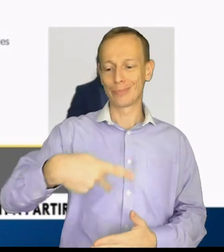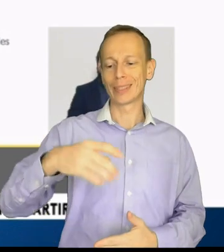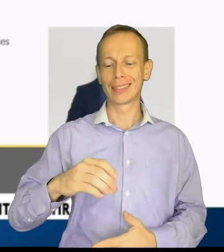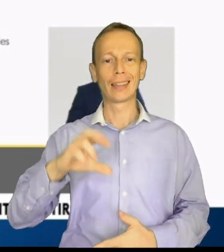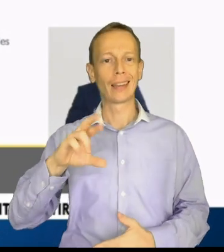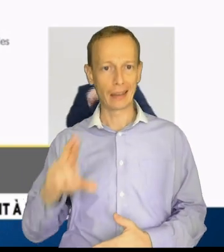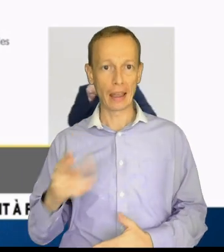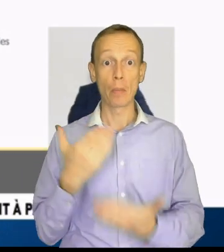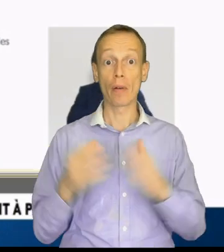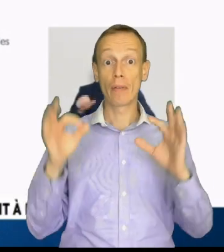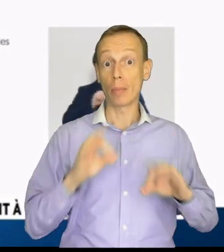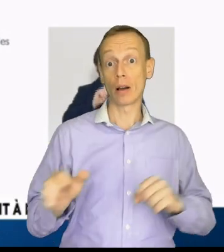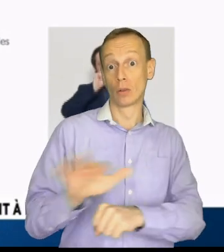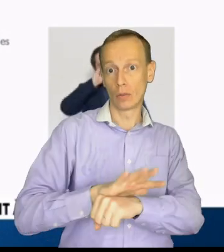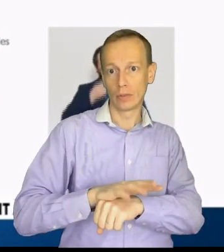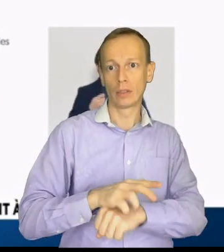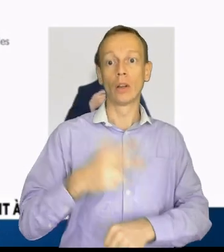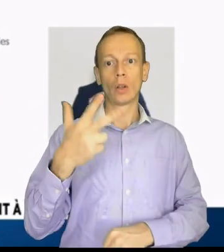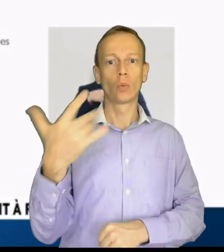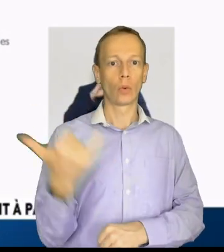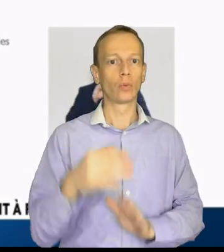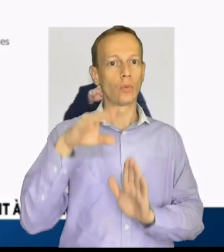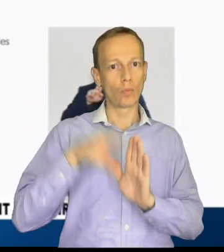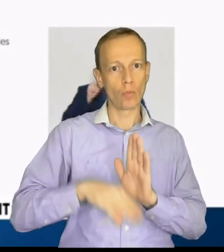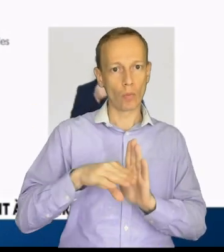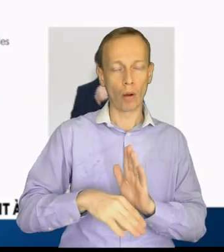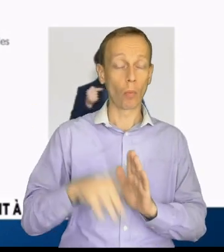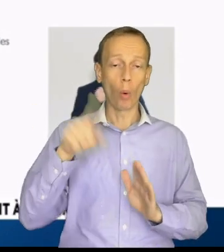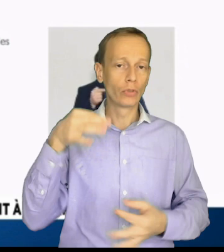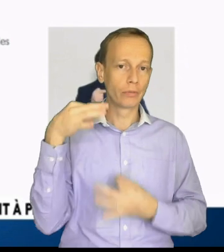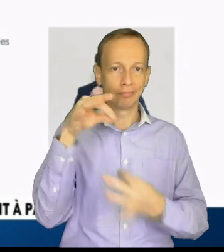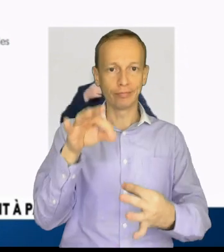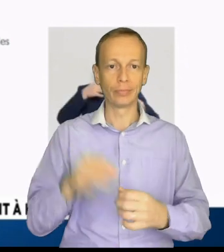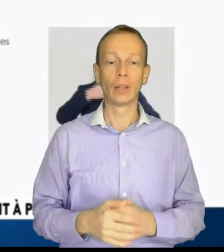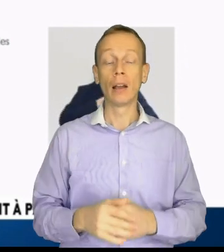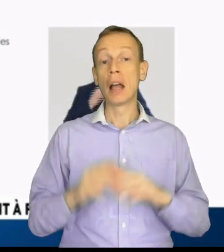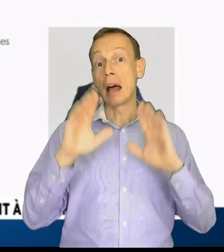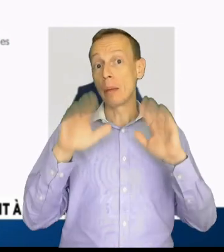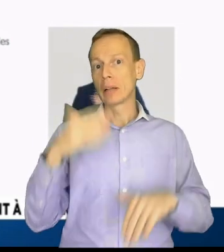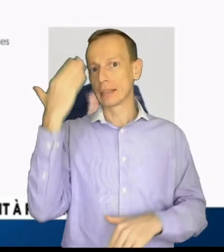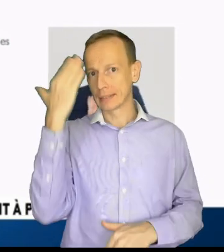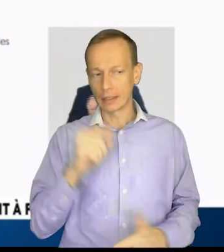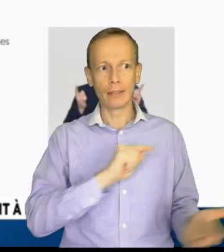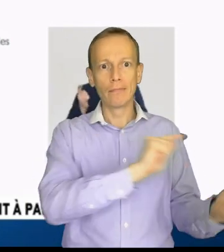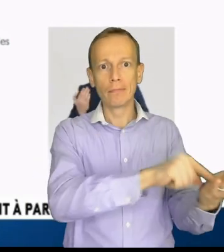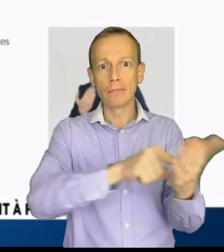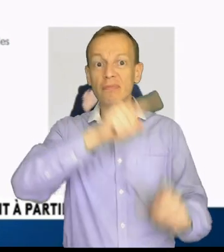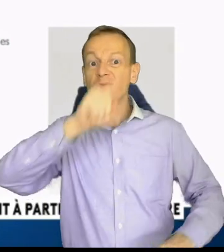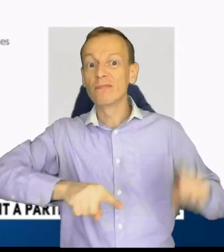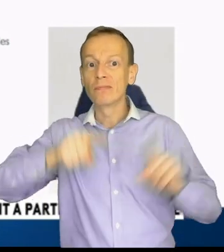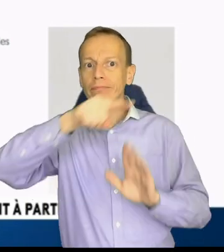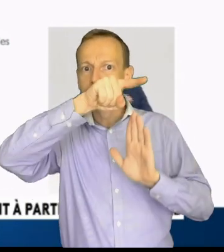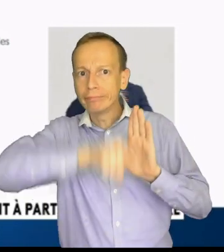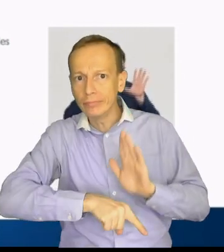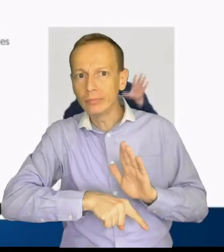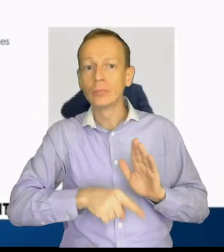négatif datant de moins de 72 heures restera obligatoire. Les règles variant selon les territoires,